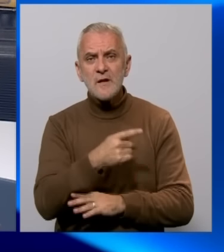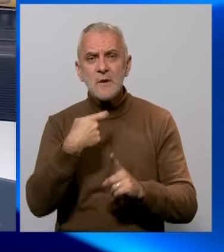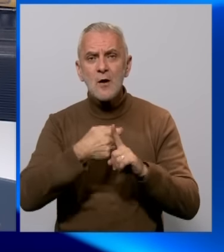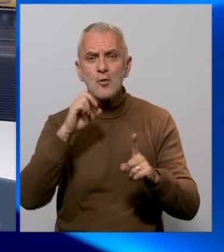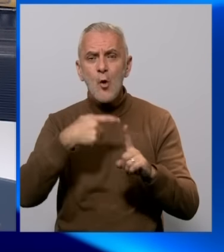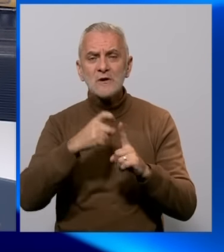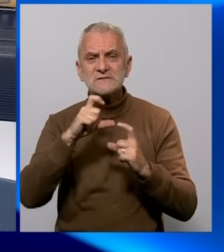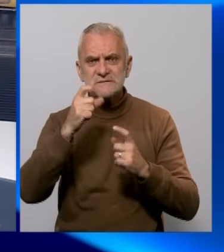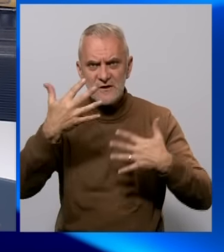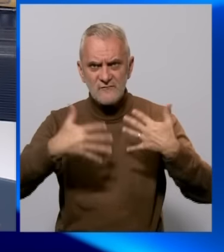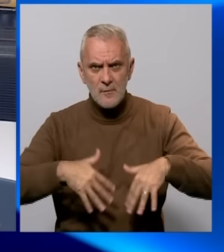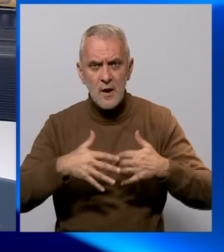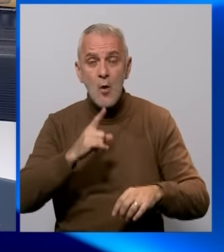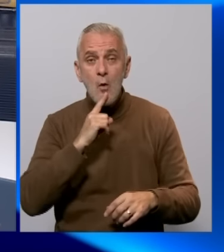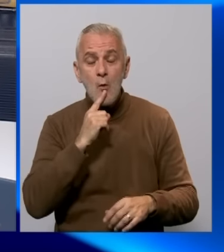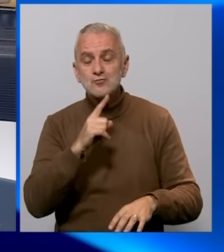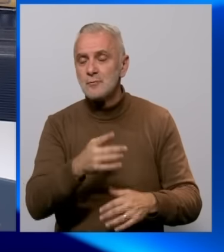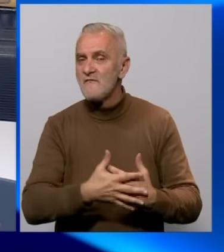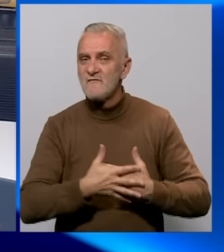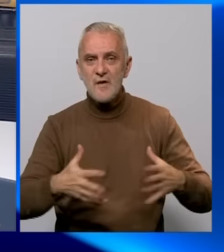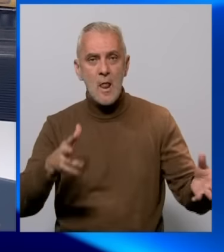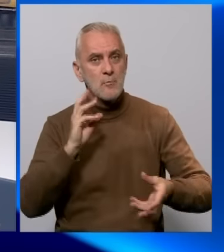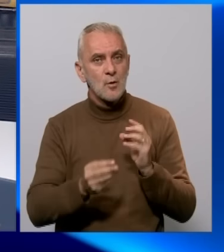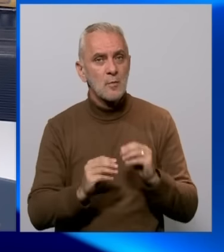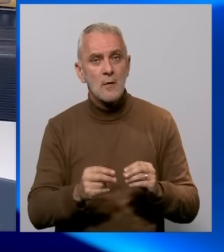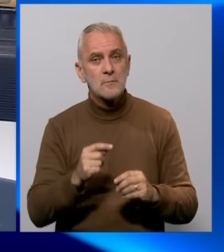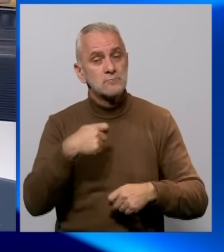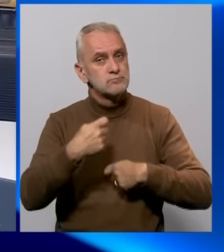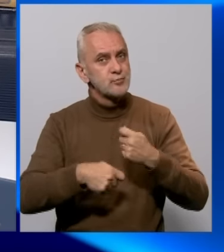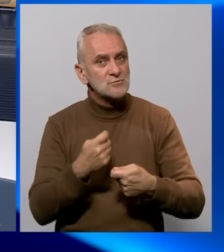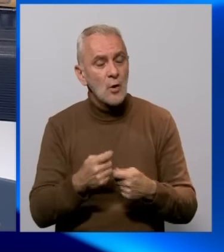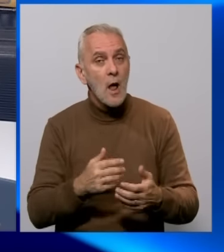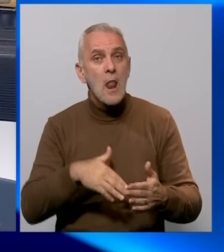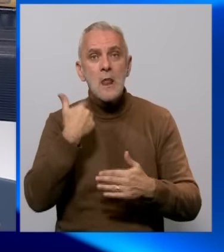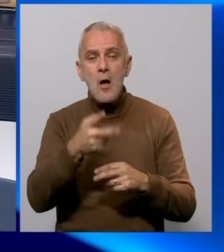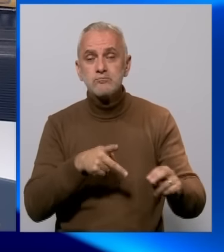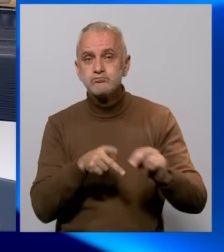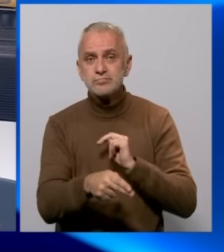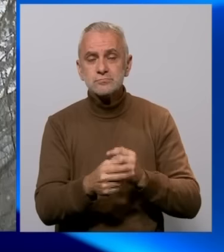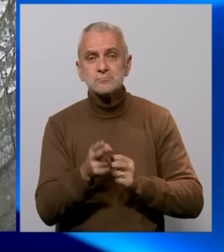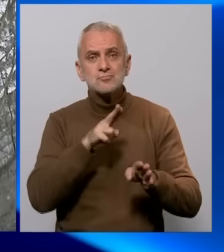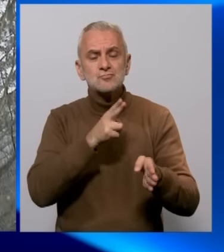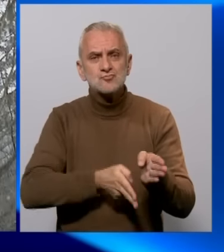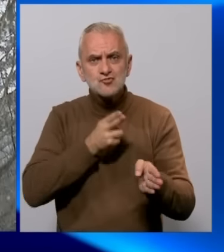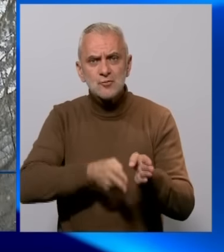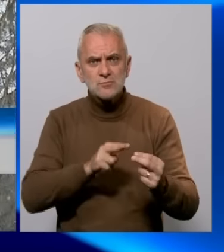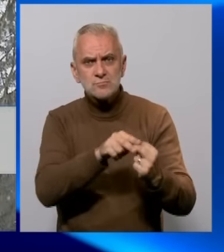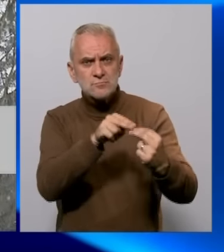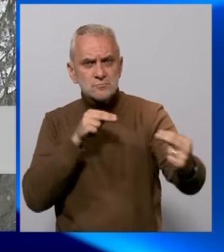koksnoj industriji u kojoj su nastali ogromni problemi s poslovanjem nakon prekida željezničkog saobraćaja prema Luci Ploče